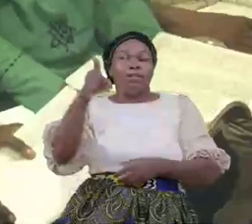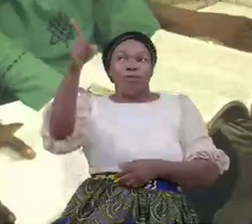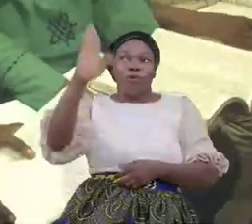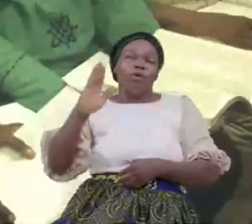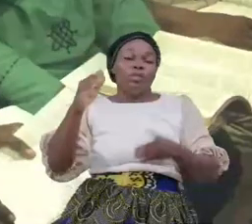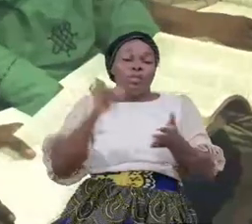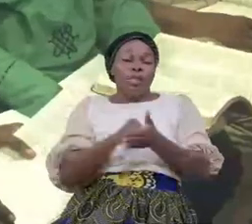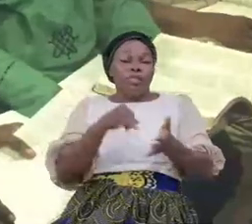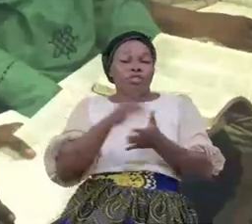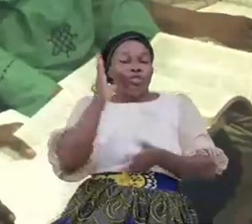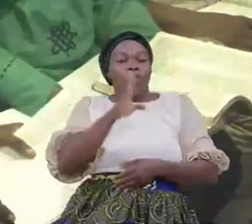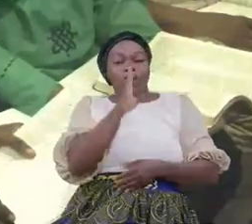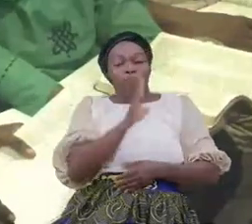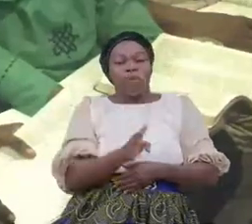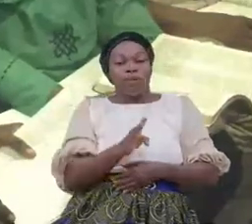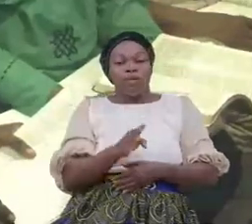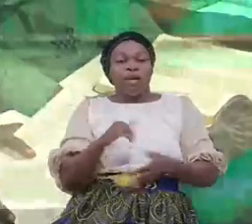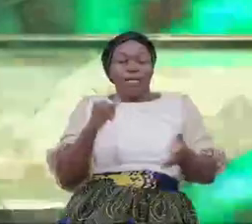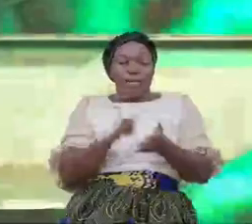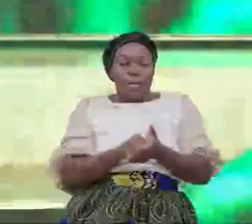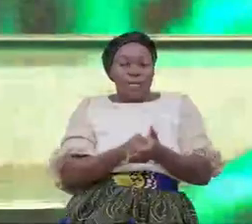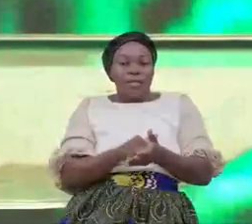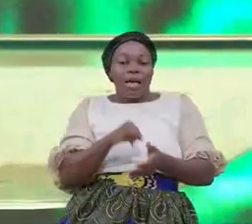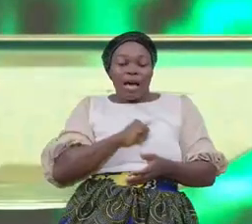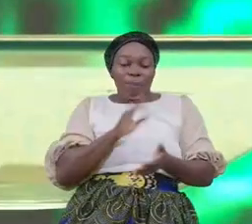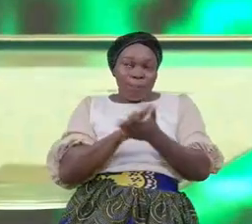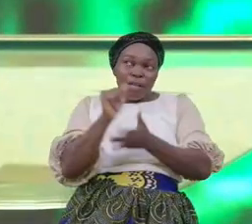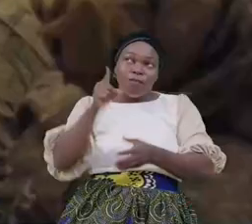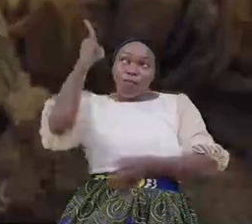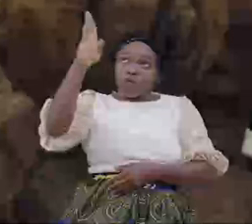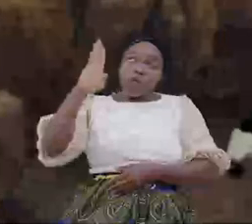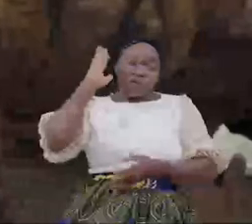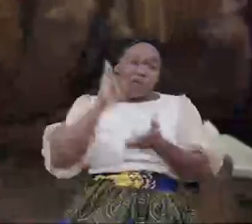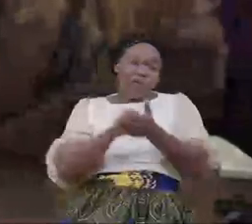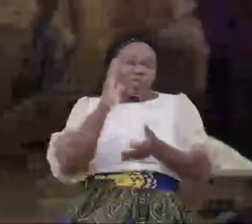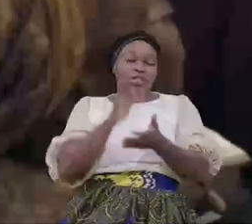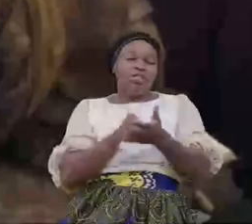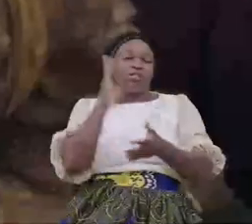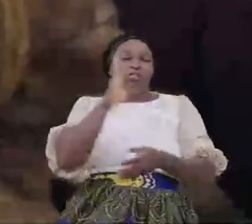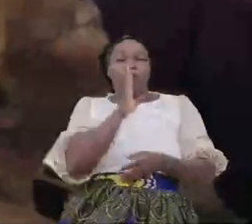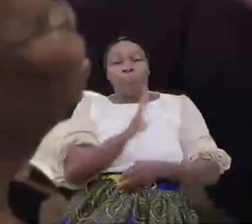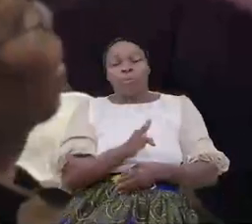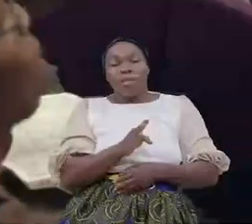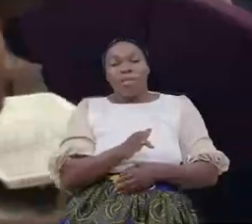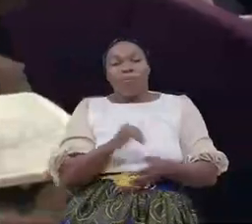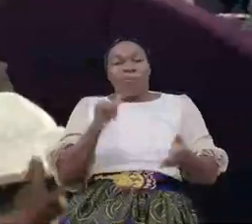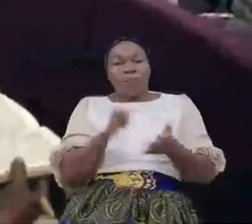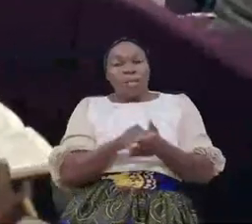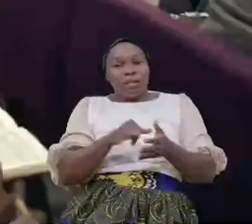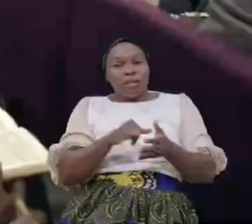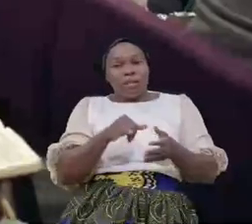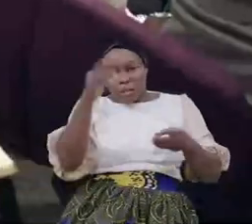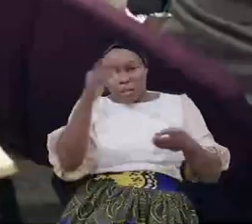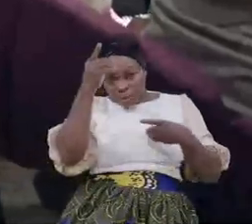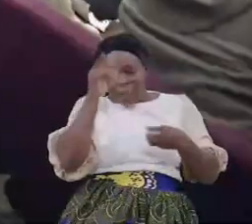J'ai cette confiance en Dieu pour la promesse là qu'il en sera. Pour la guérison, je crois en Dieu qu'il en sera. Pour